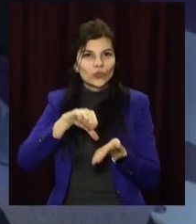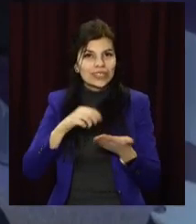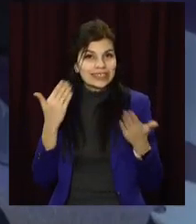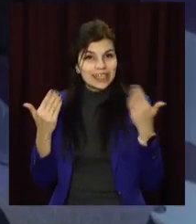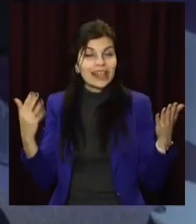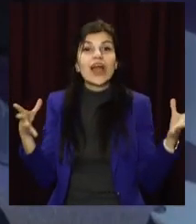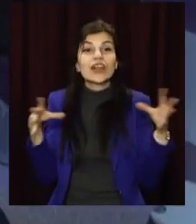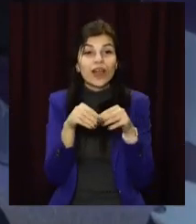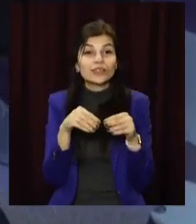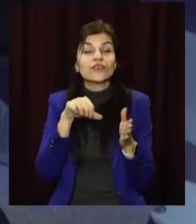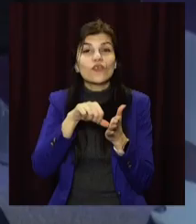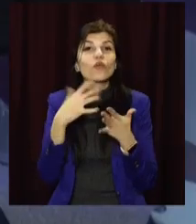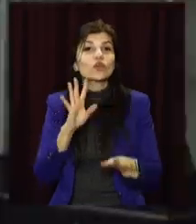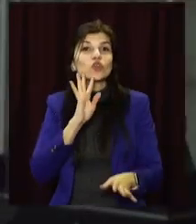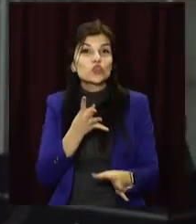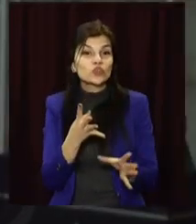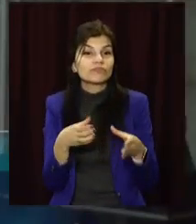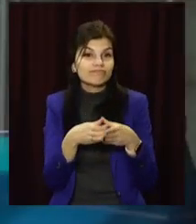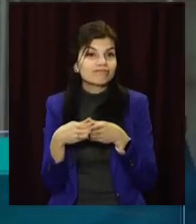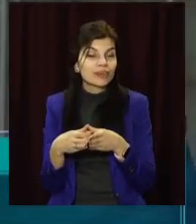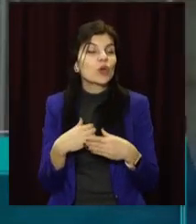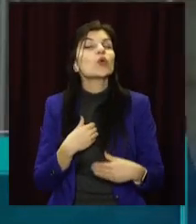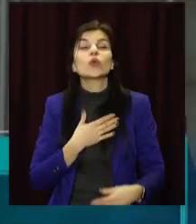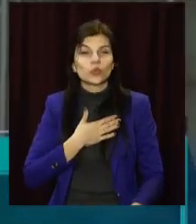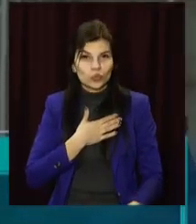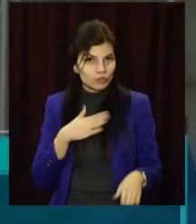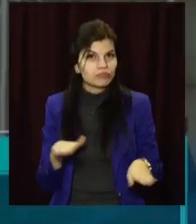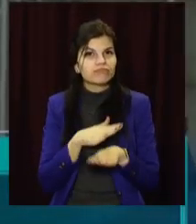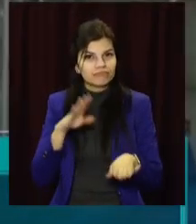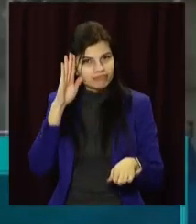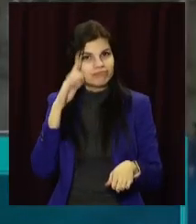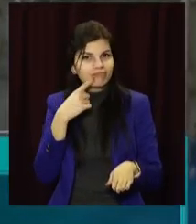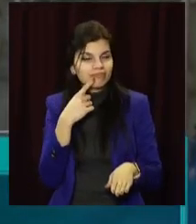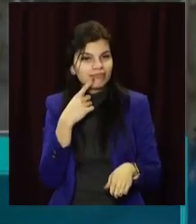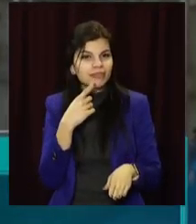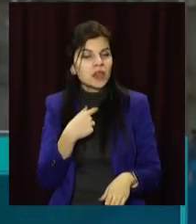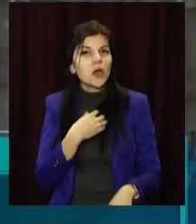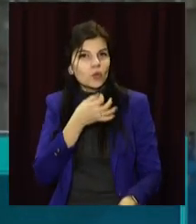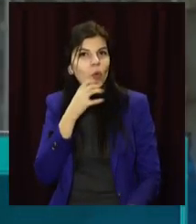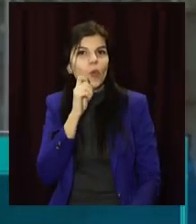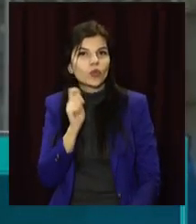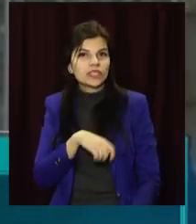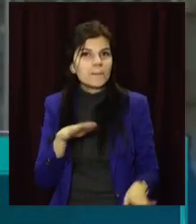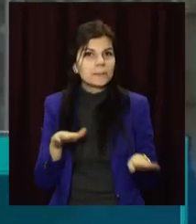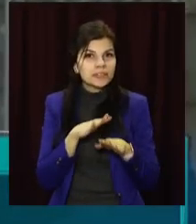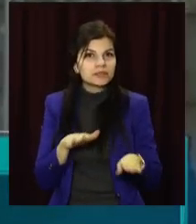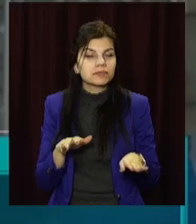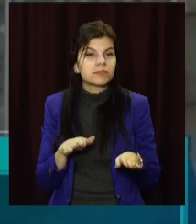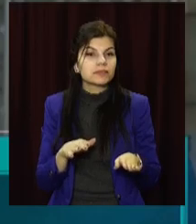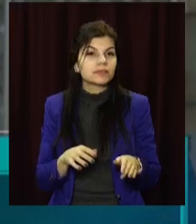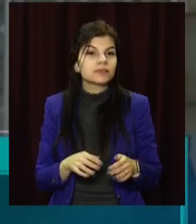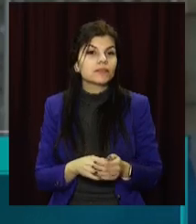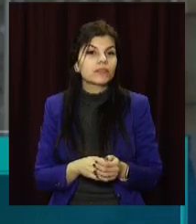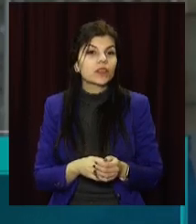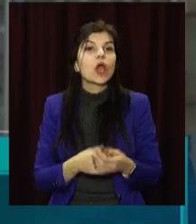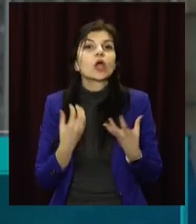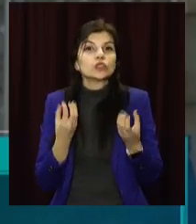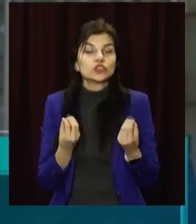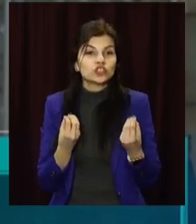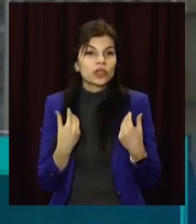Разом виступають вже 4 роки. Люблю співати, мені подобаються українські пісні. Ще